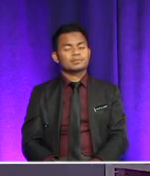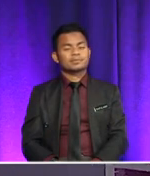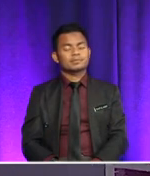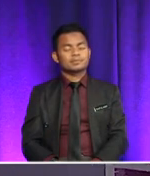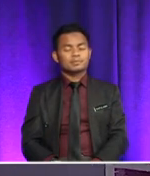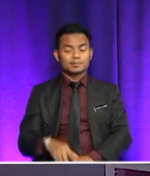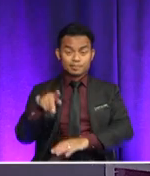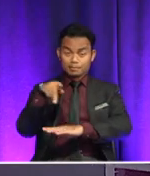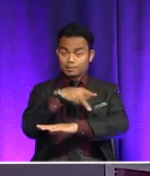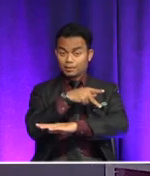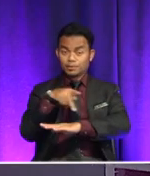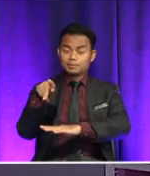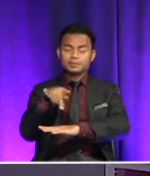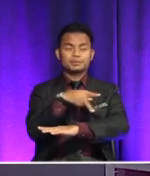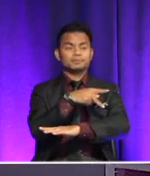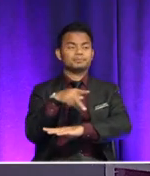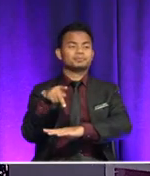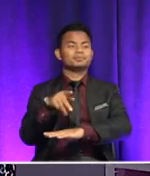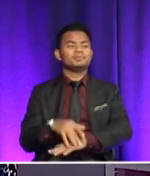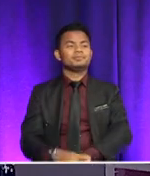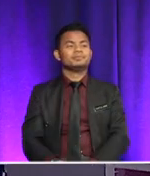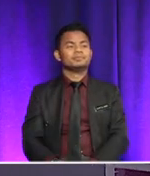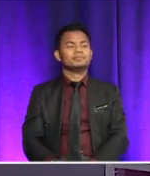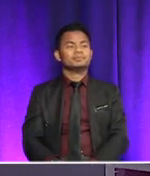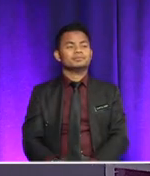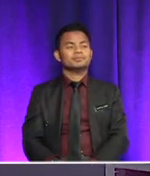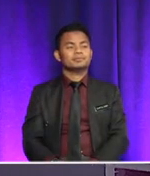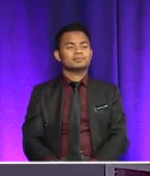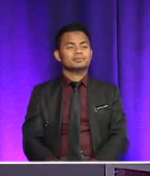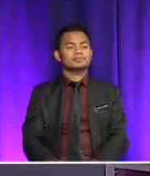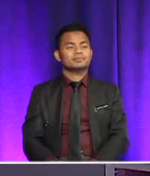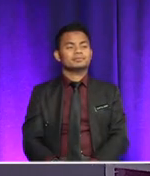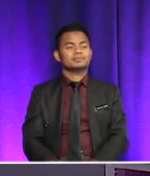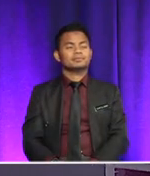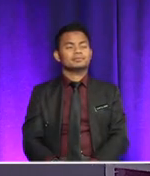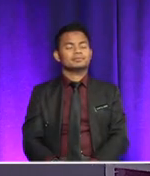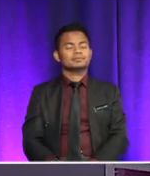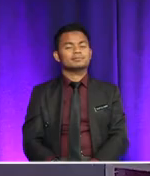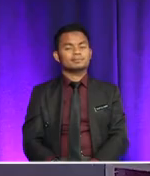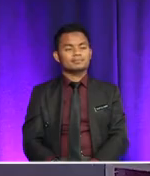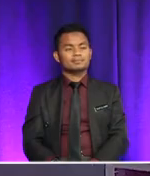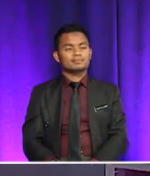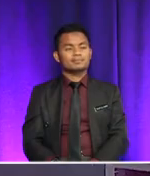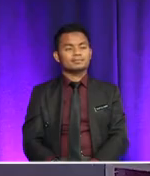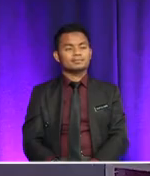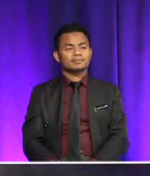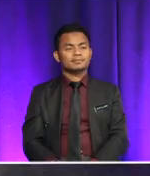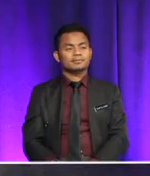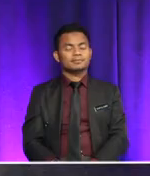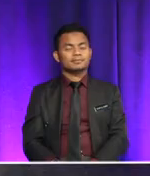pelita kalau the silat tutur dan kata jadi disusun Maaf dipintu saya serahkan kepada